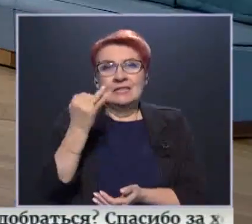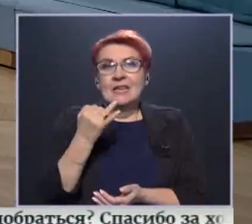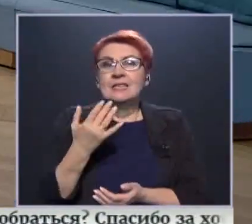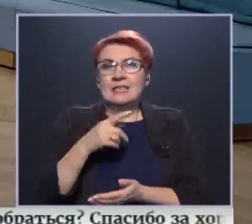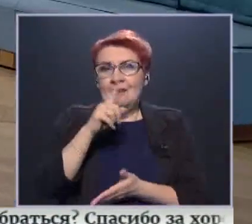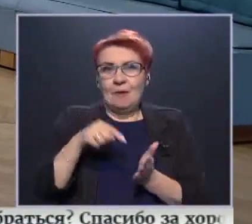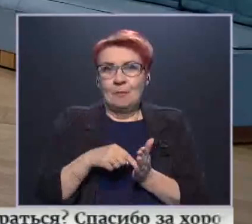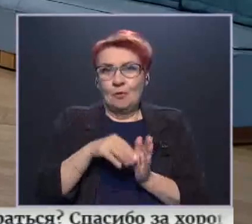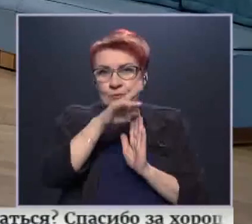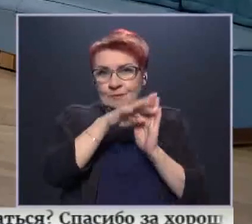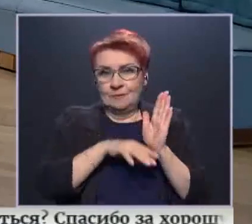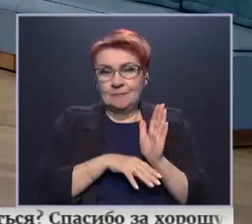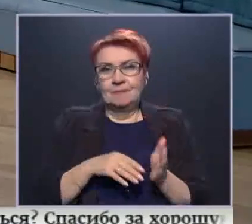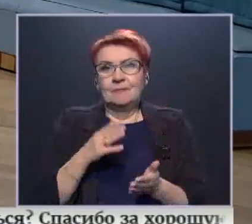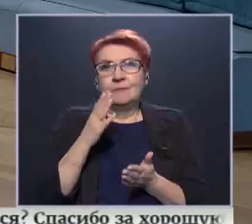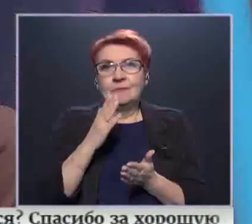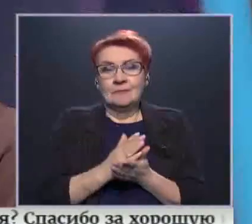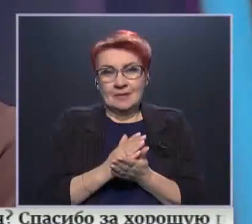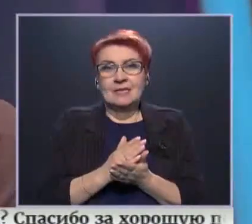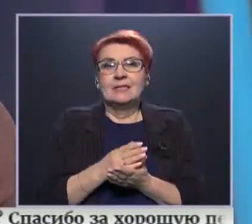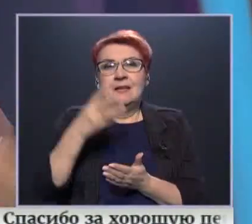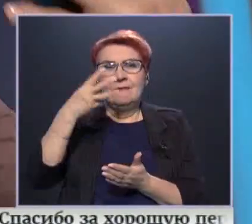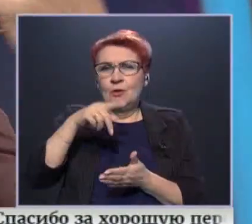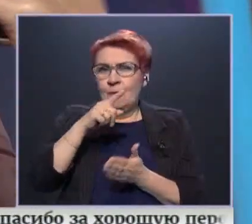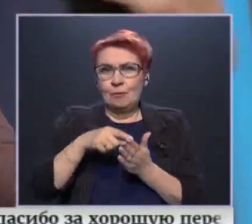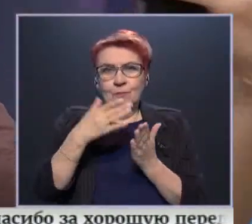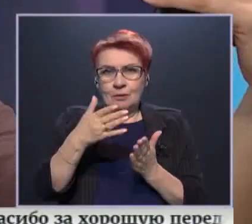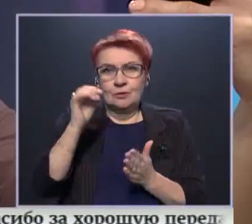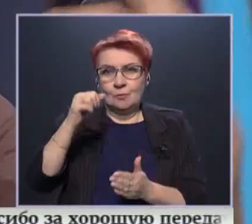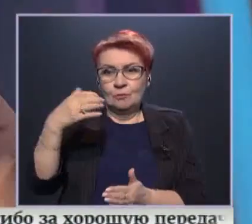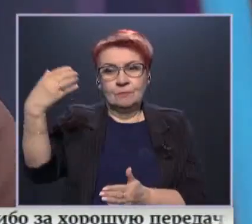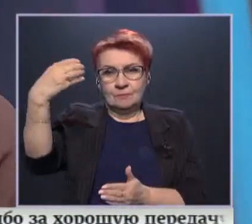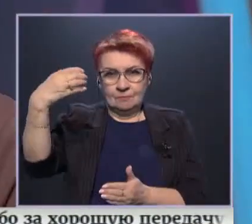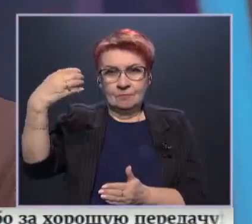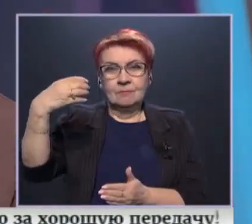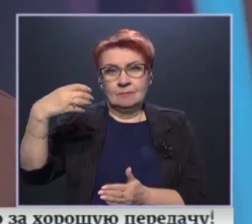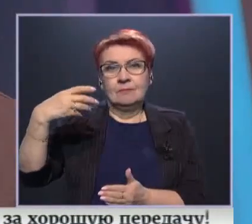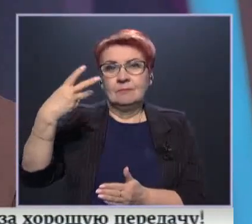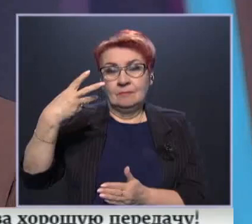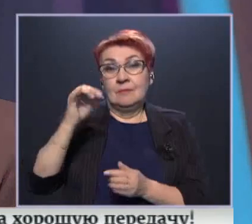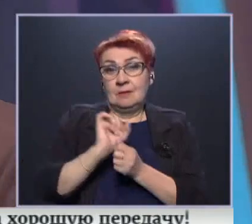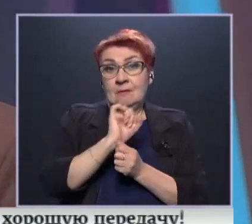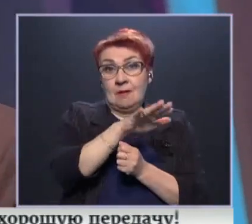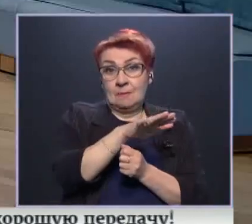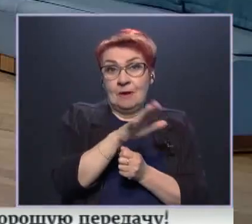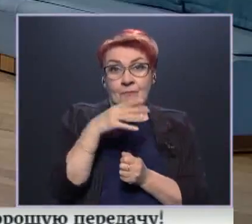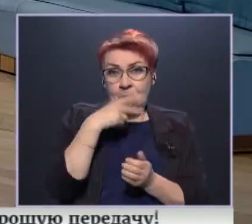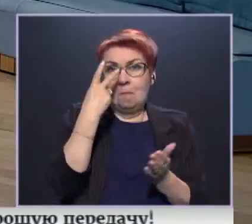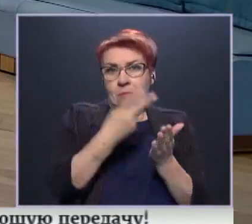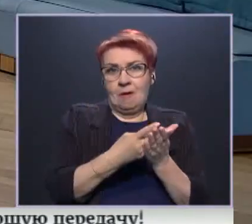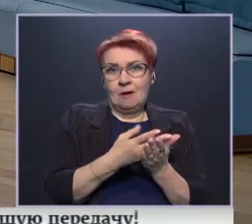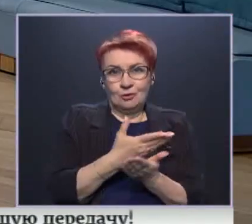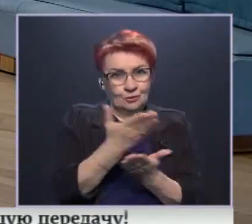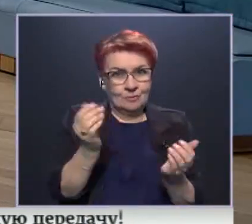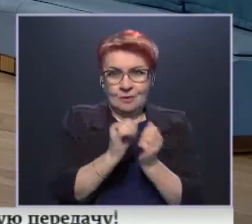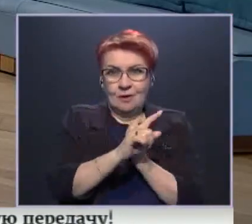на всякий случай напоминаю, что есть у нас функция видеовопрос. Можете записать вот так вот себе на телефон, прислать нам. Мы вот на этом большом экране все покажем. Он, к